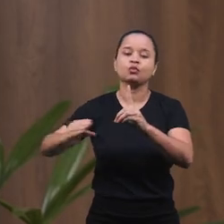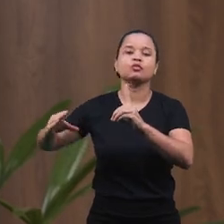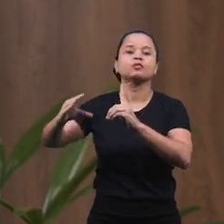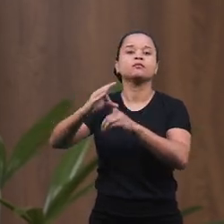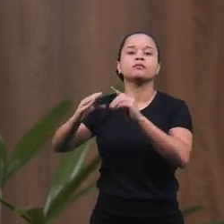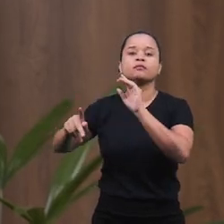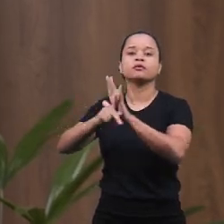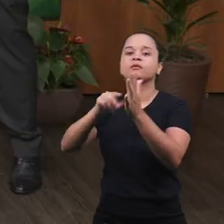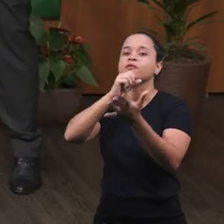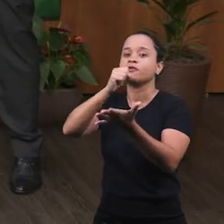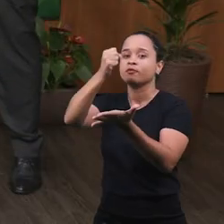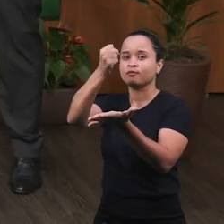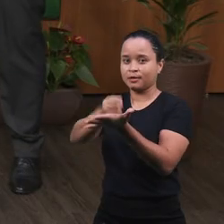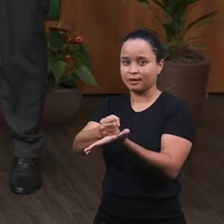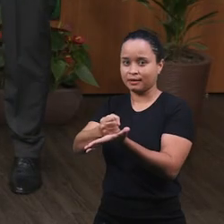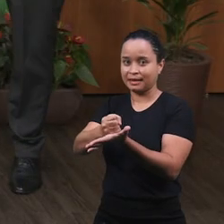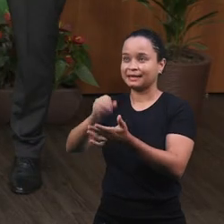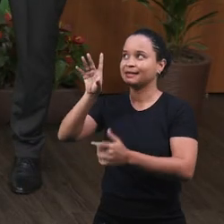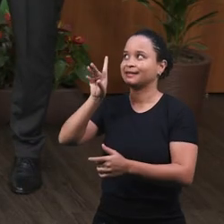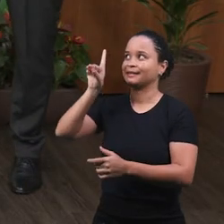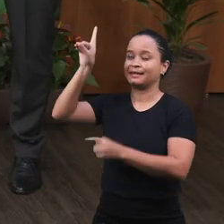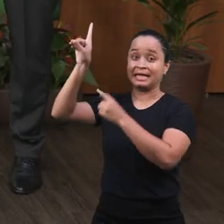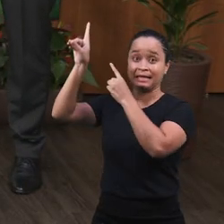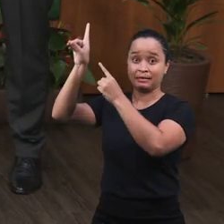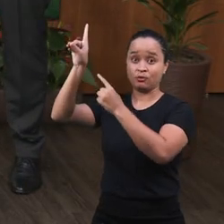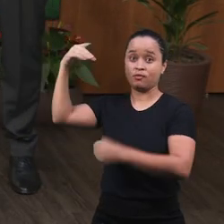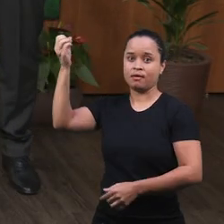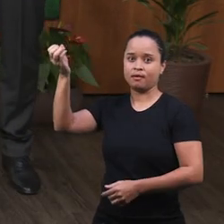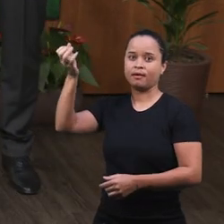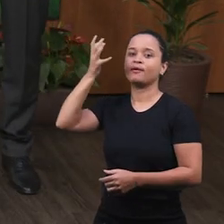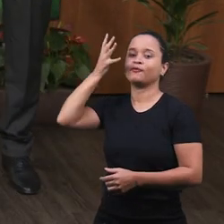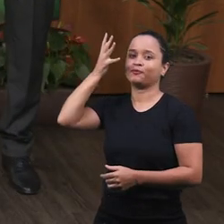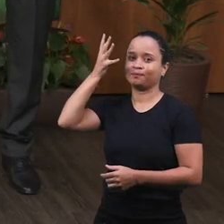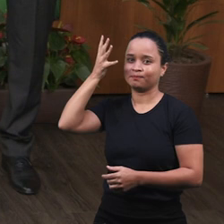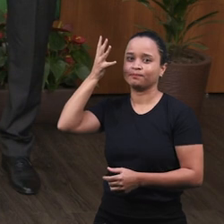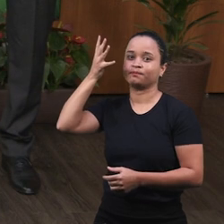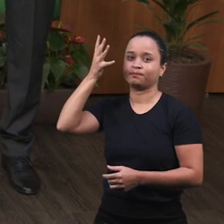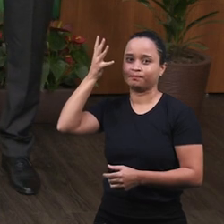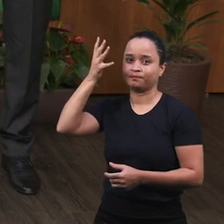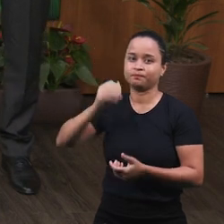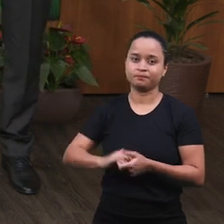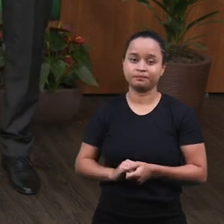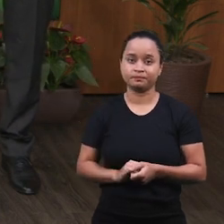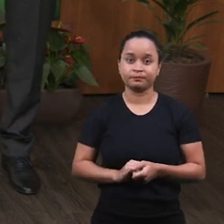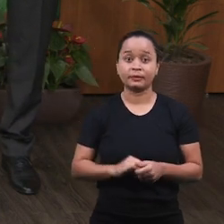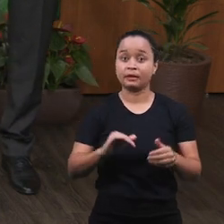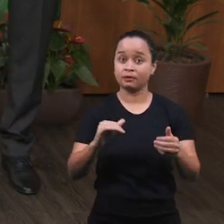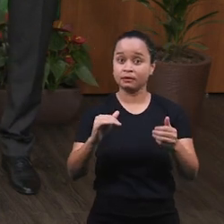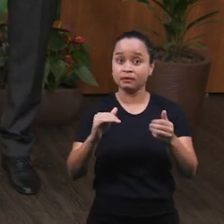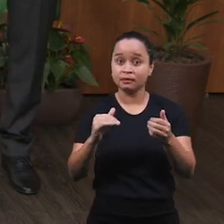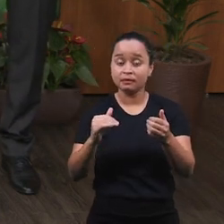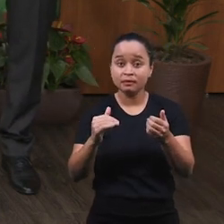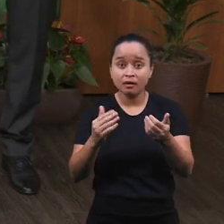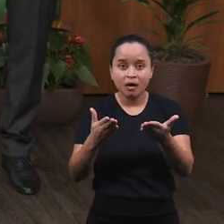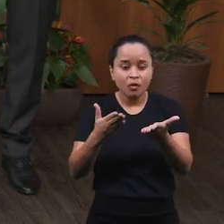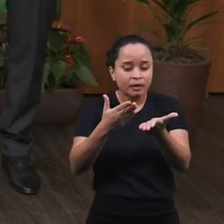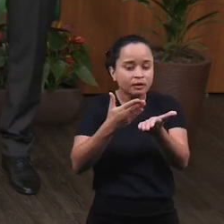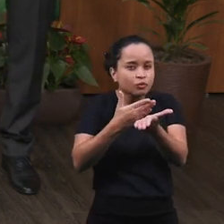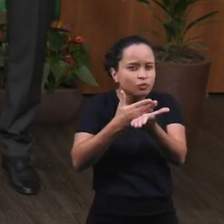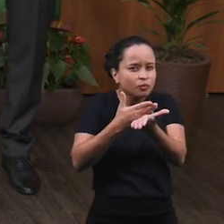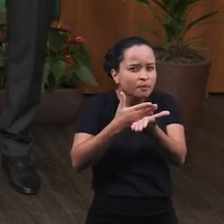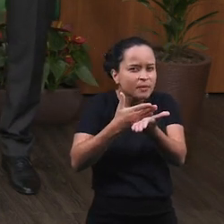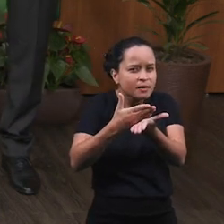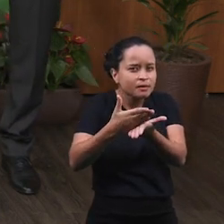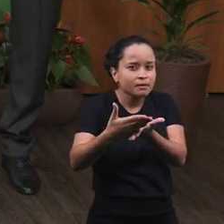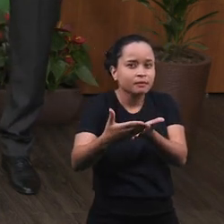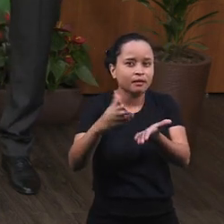culte à l'Ancien Testament ont été révélés par Dieu. Au départ,